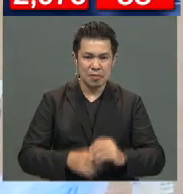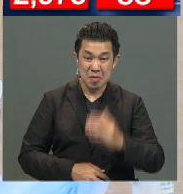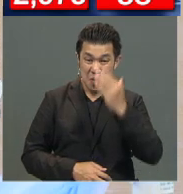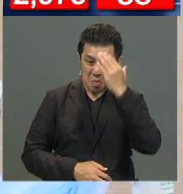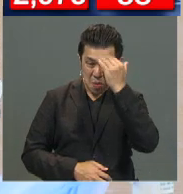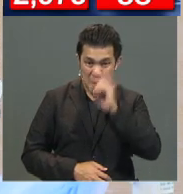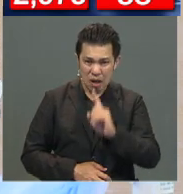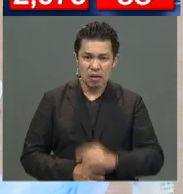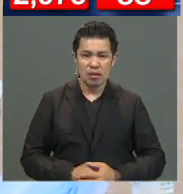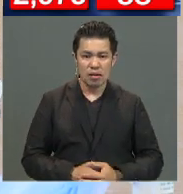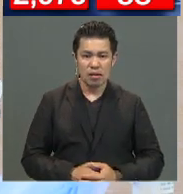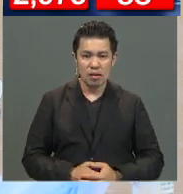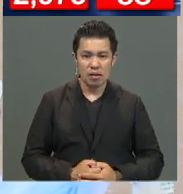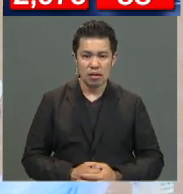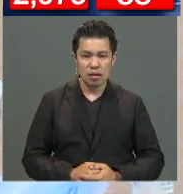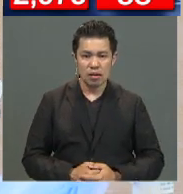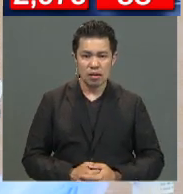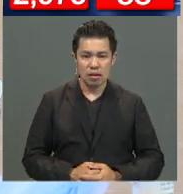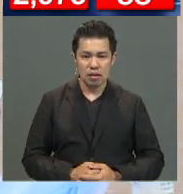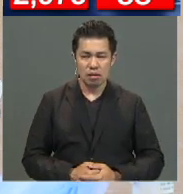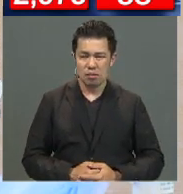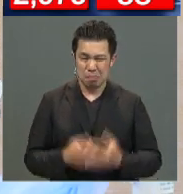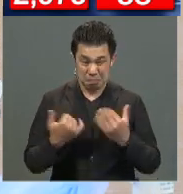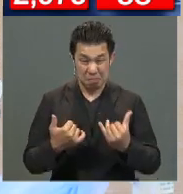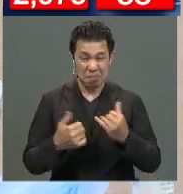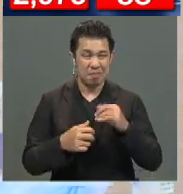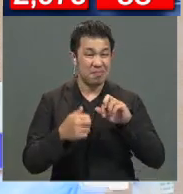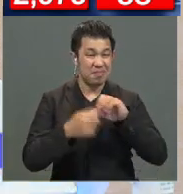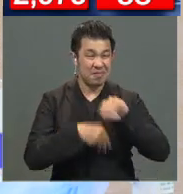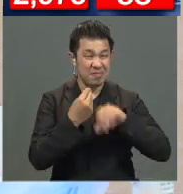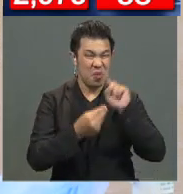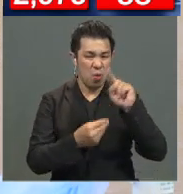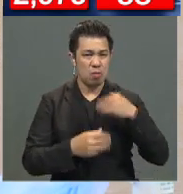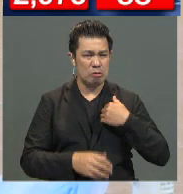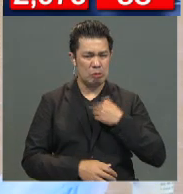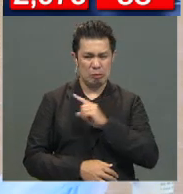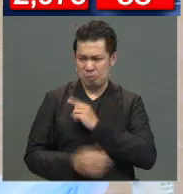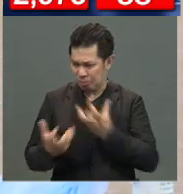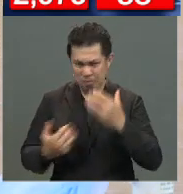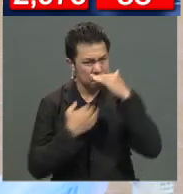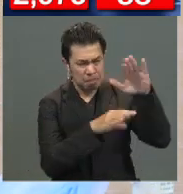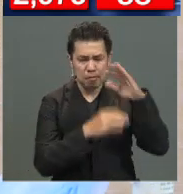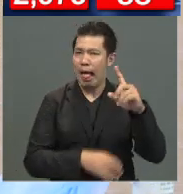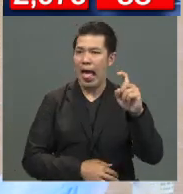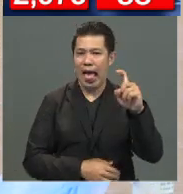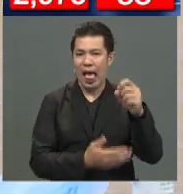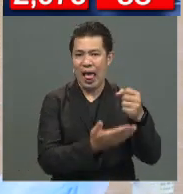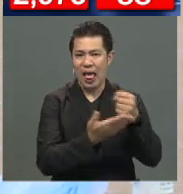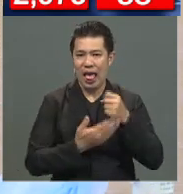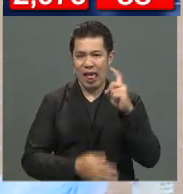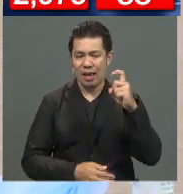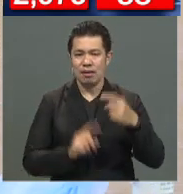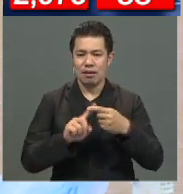างนี้เนี่ยการส่งออกไปหวังพึ่งไม่ได้เลยฉะนั้นการบริโภคภายในประเท